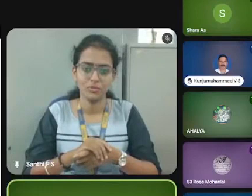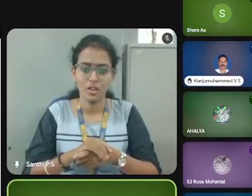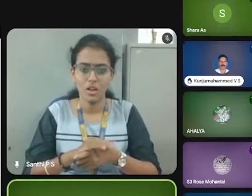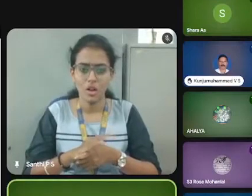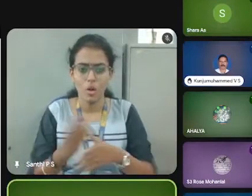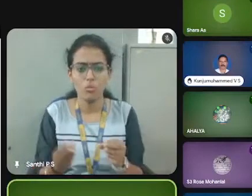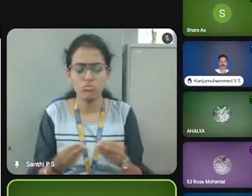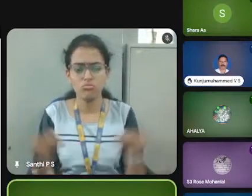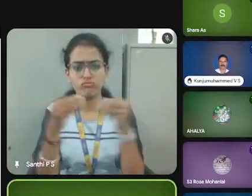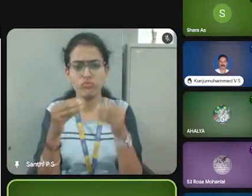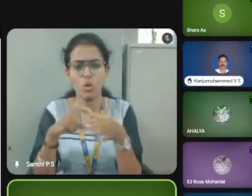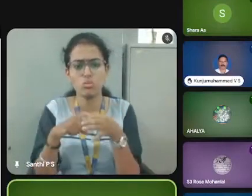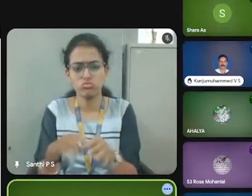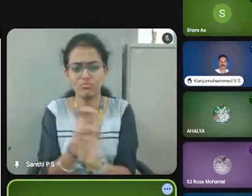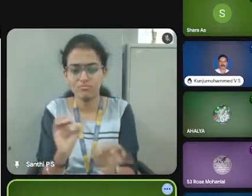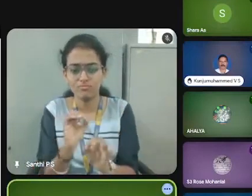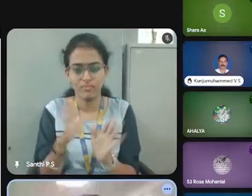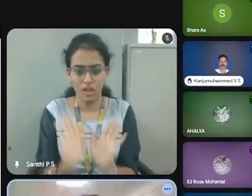കൂടുതൽ ചോദ്യങ്ങളൊന്നും ഇല്ലാന്ന് വിശ്വസിക്കുന്നു.